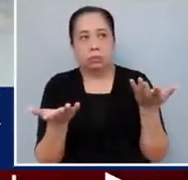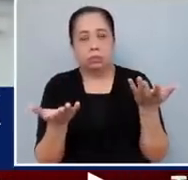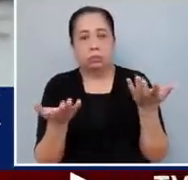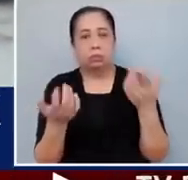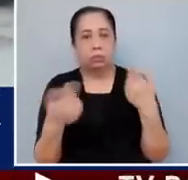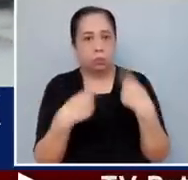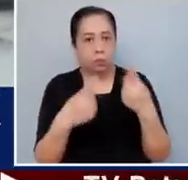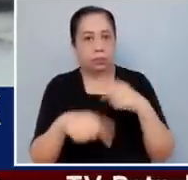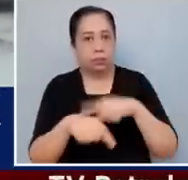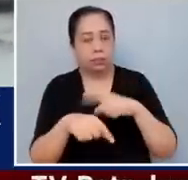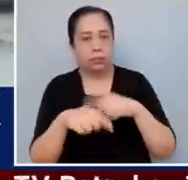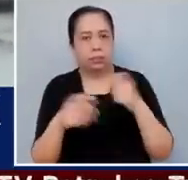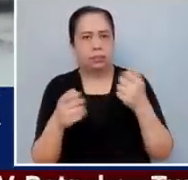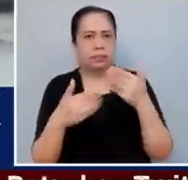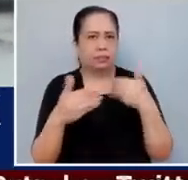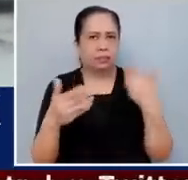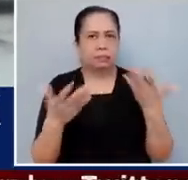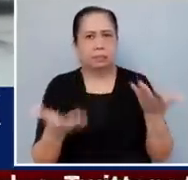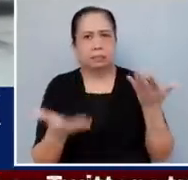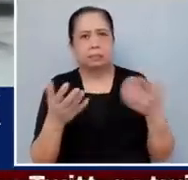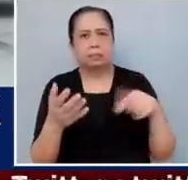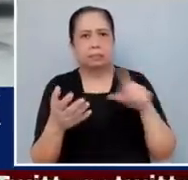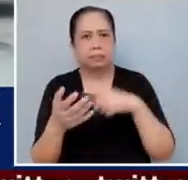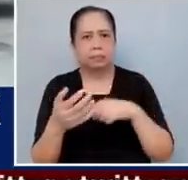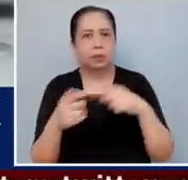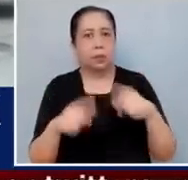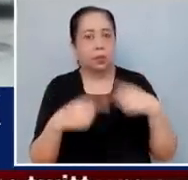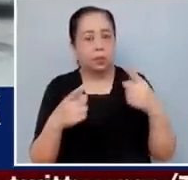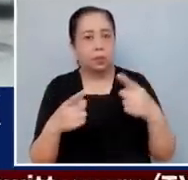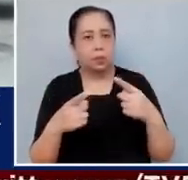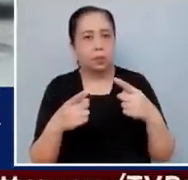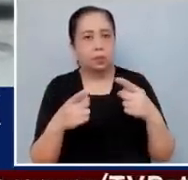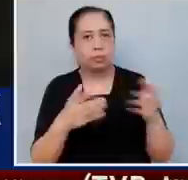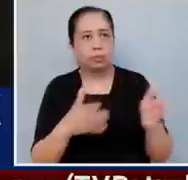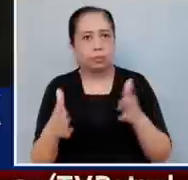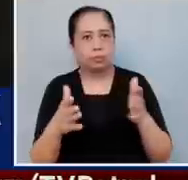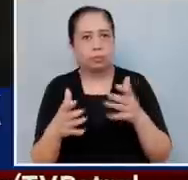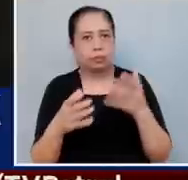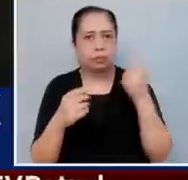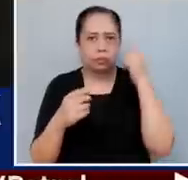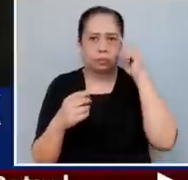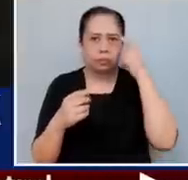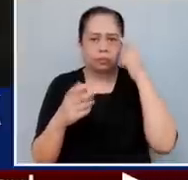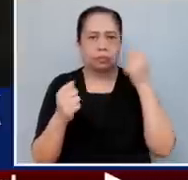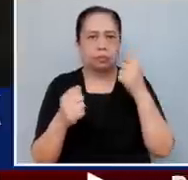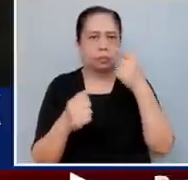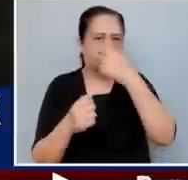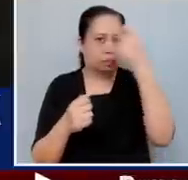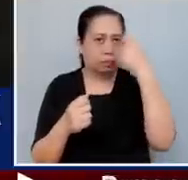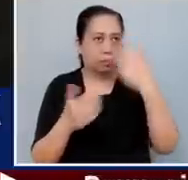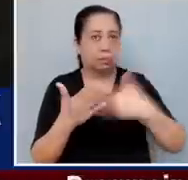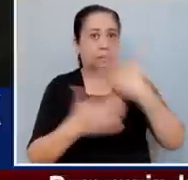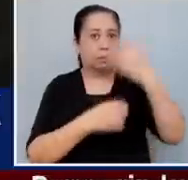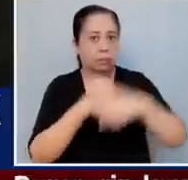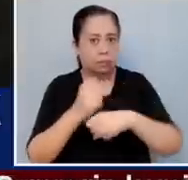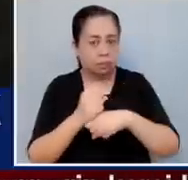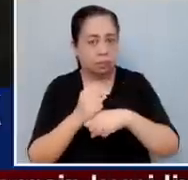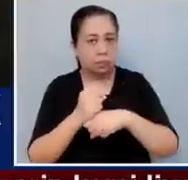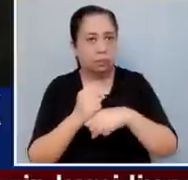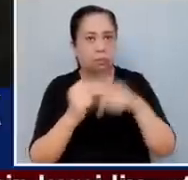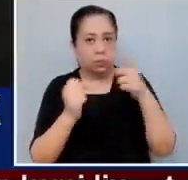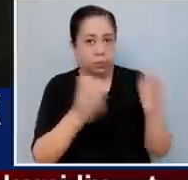during the time, no? At least may mga habang nag-ano ka pa lang, habang bago pa lang mag-graduate, if next year it's already in your